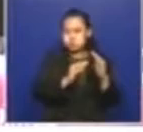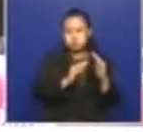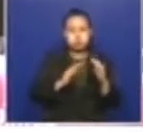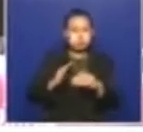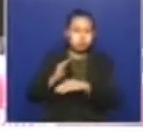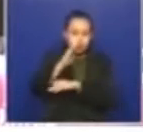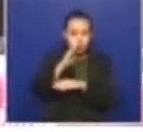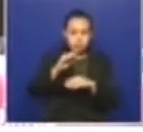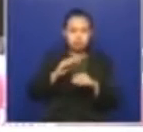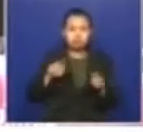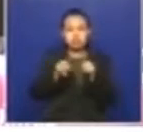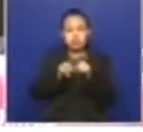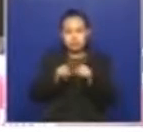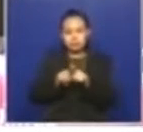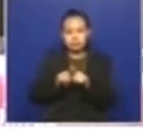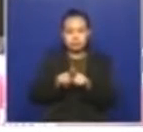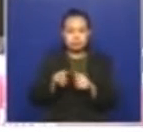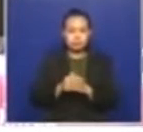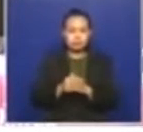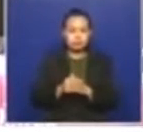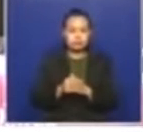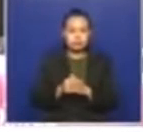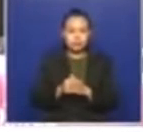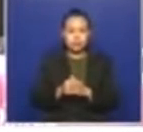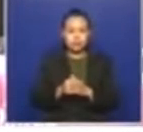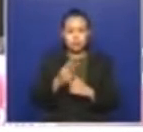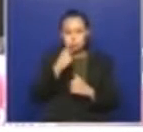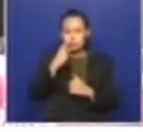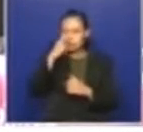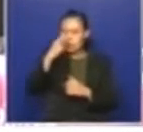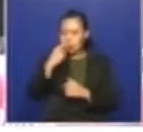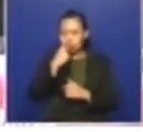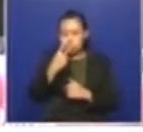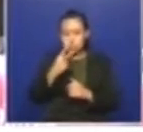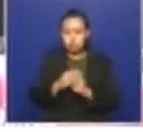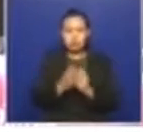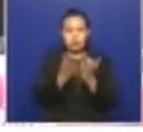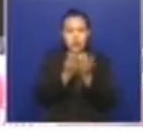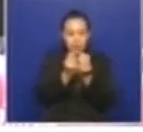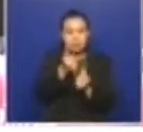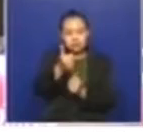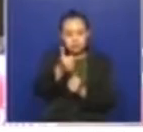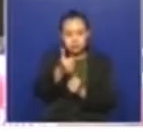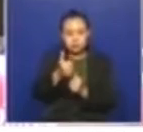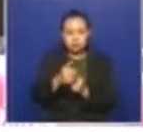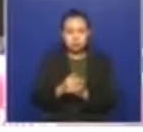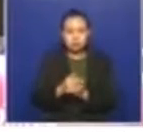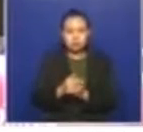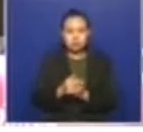รษฐกิจนะที่ตัวเลขเศรษฐกิจมันดีที่ต่างชาติเขาดูก็คือทรัพย์สินของ24ตระกูลนะ